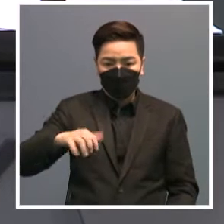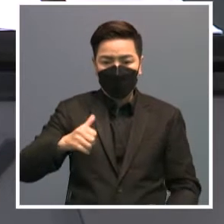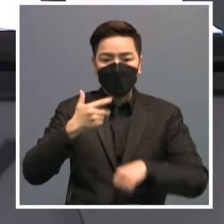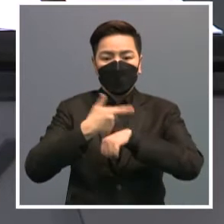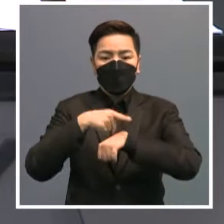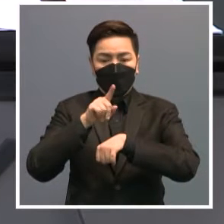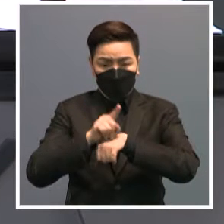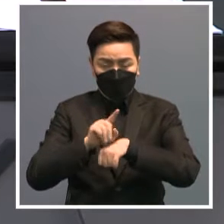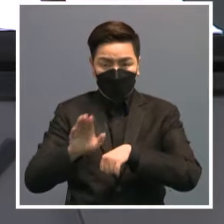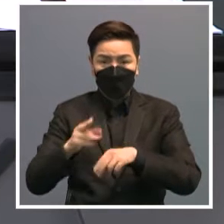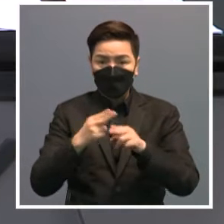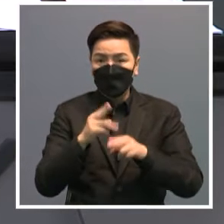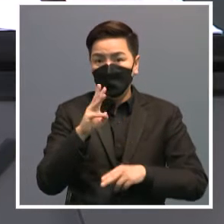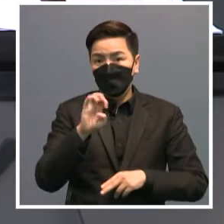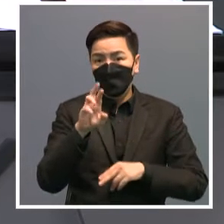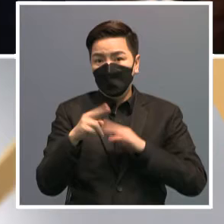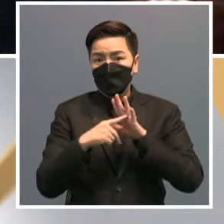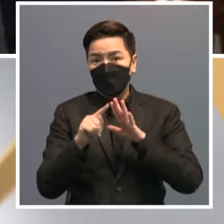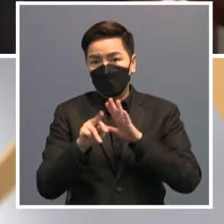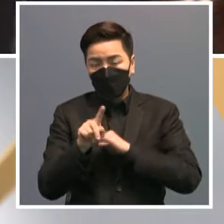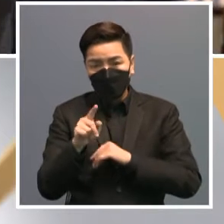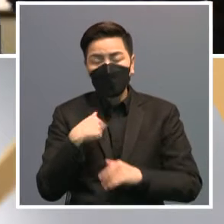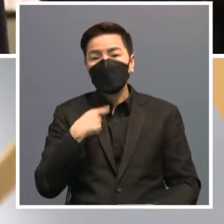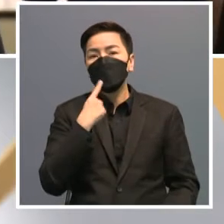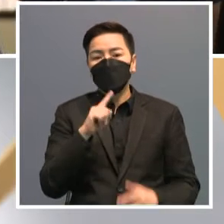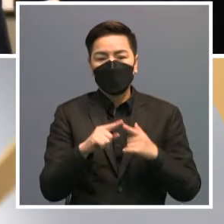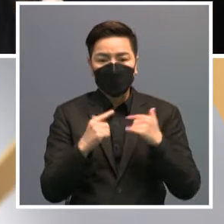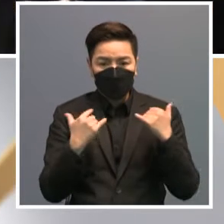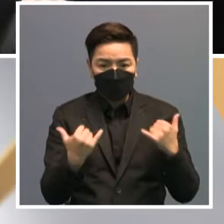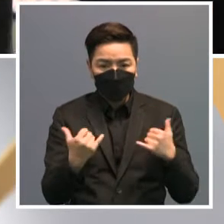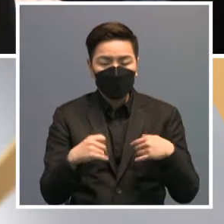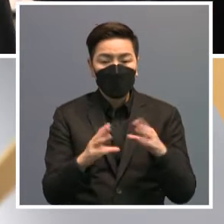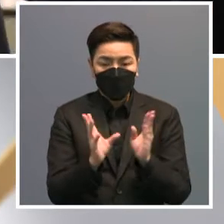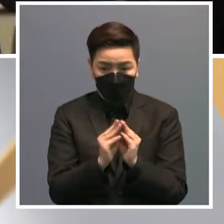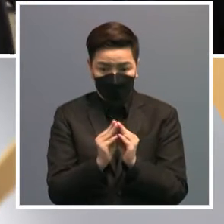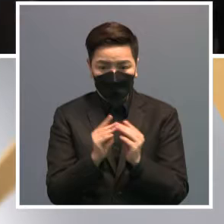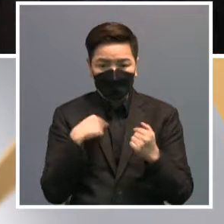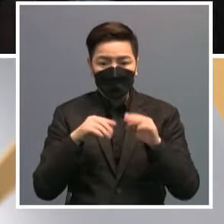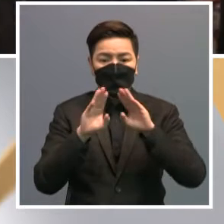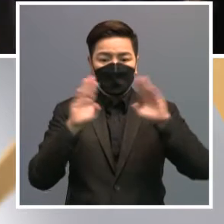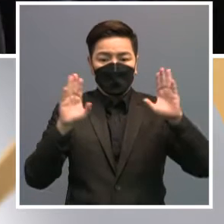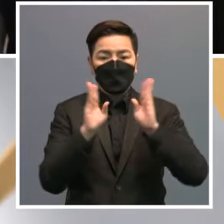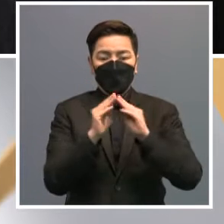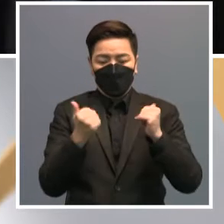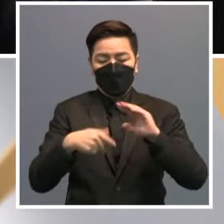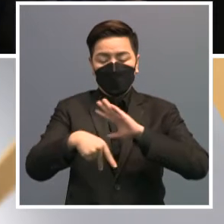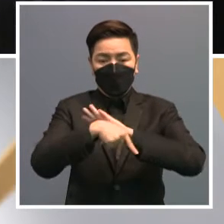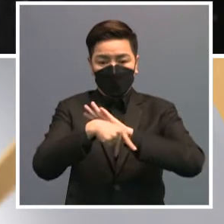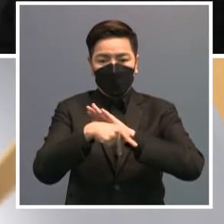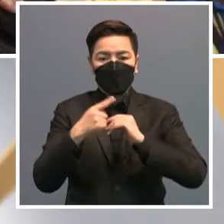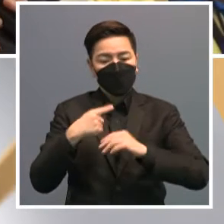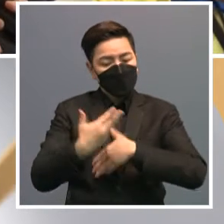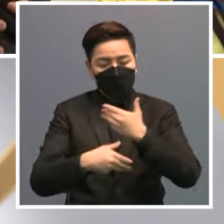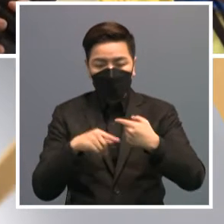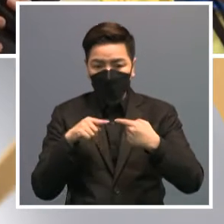ทางประธานวิปรัฐบาลคุณวิรัติรัตนเศรษฐ์ก็ออกมาระบุนะคะว่าเรื่องของการประชุมที่จะเปิดประชุมวันพฤหัสนี้ก็เดิน